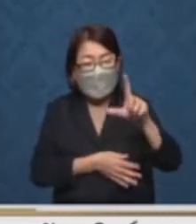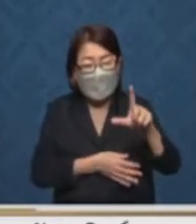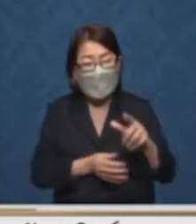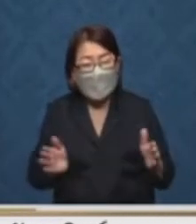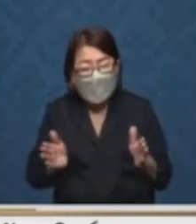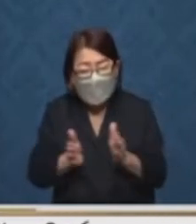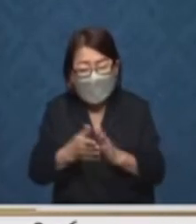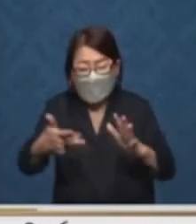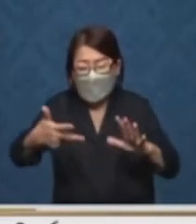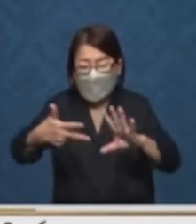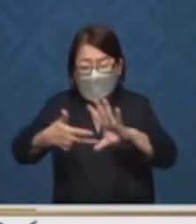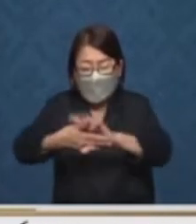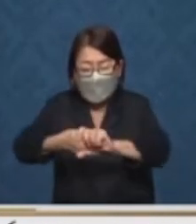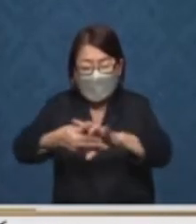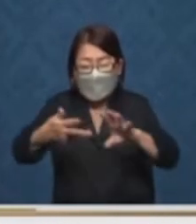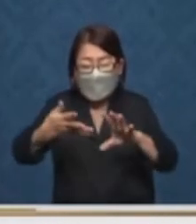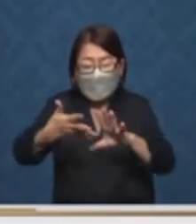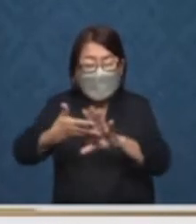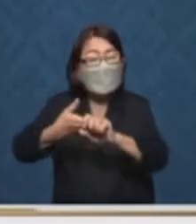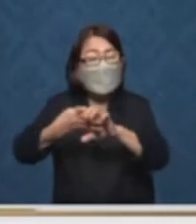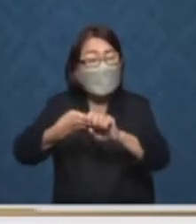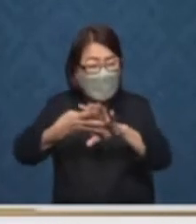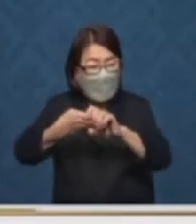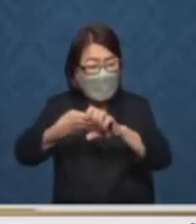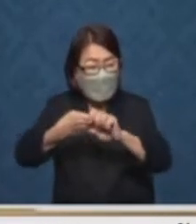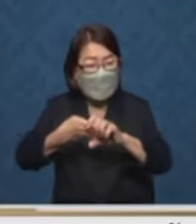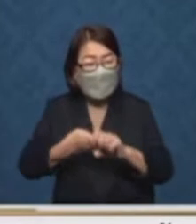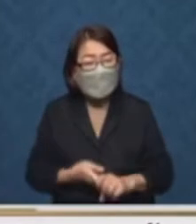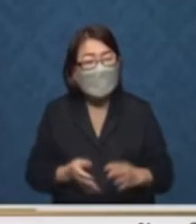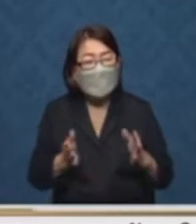วมเบ็ดเสร็จทั้งโครงการนี่ครับท่านประธานฮะ